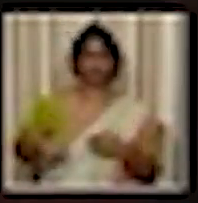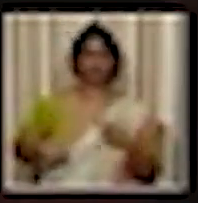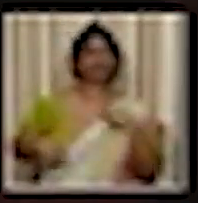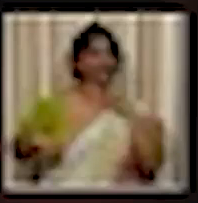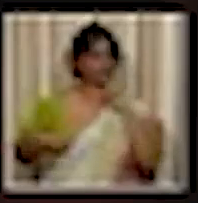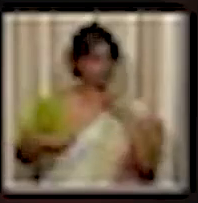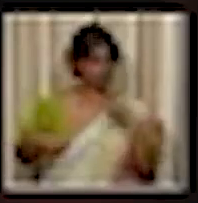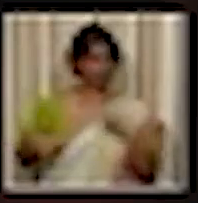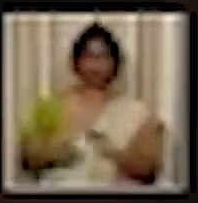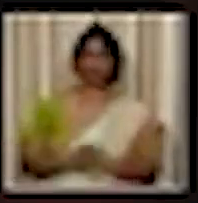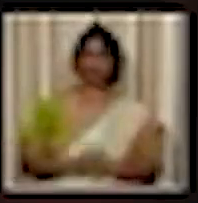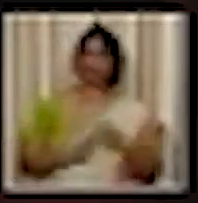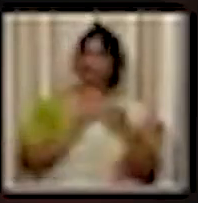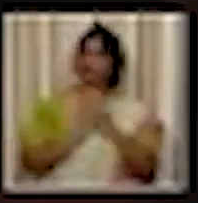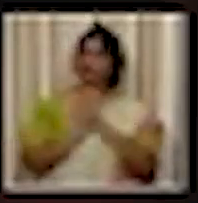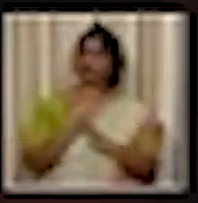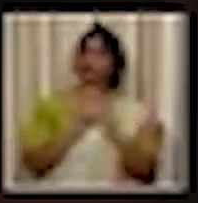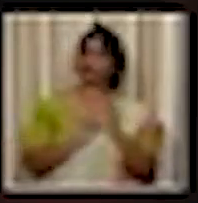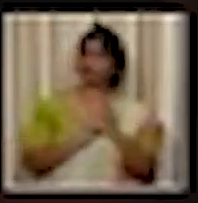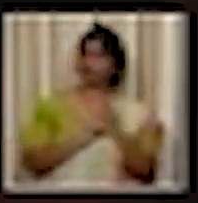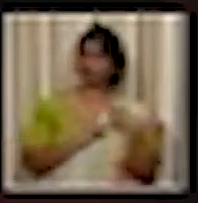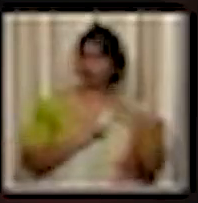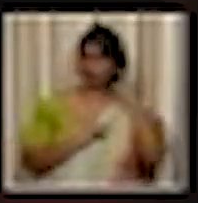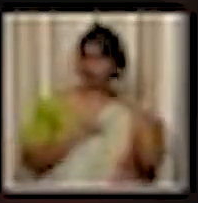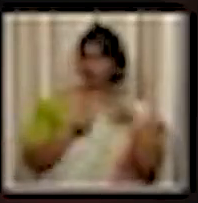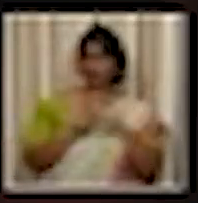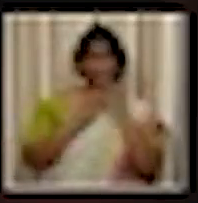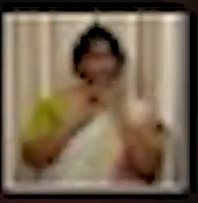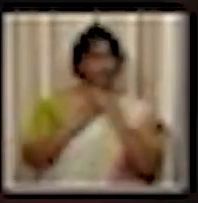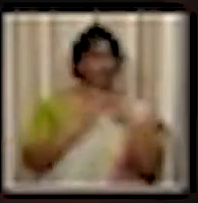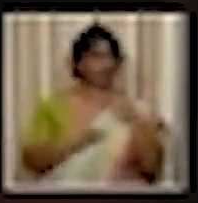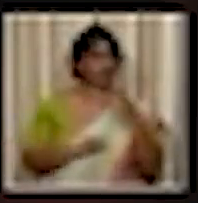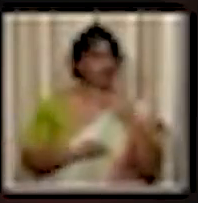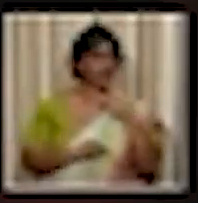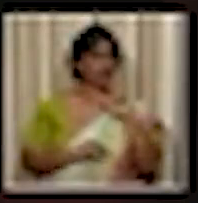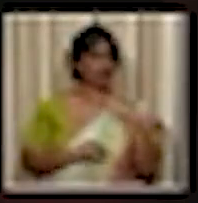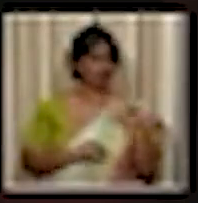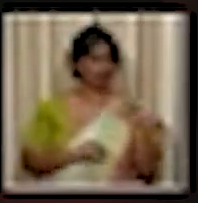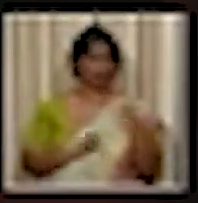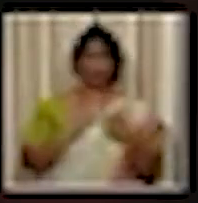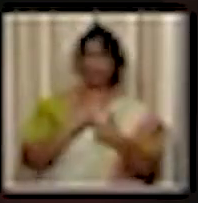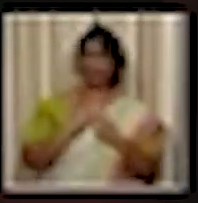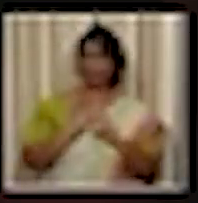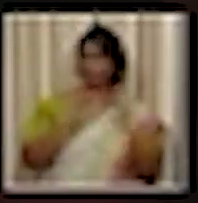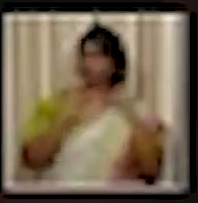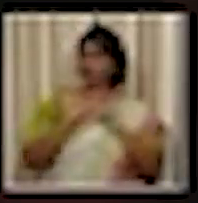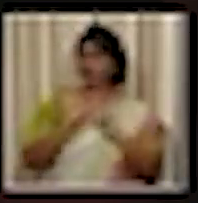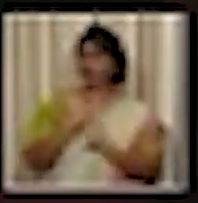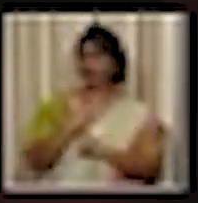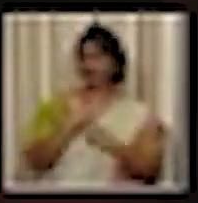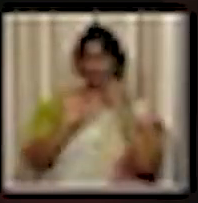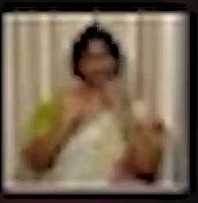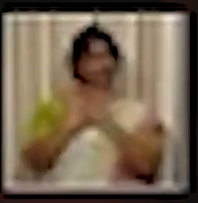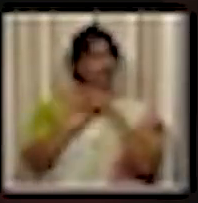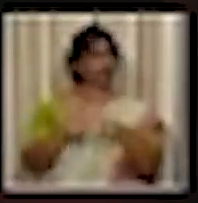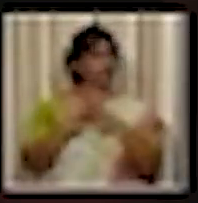ඔබතුමාගෙන් ඉල්ලන්නේ, ගරු ඇමතුමනි, දැන් මම දනතරමින් පාසල් 498ක පමණයි තාක්ෂණවේදී උසස් පෙළ තියෙන්නේ. අපි